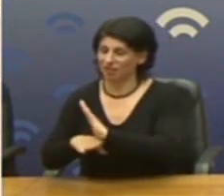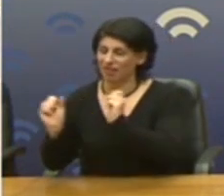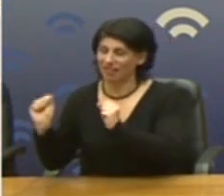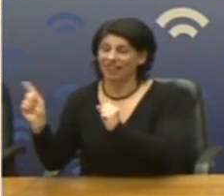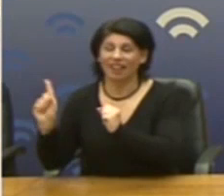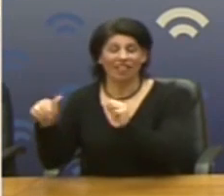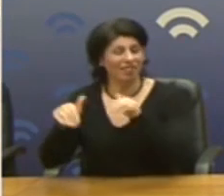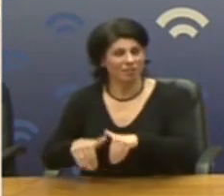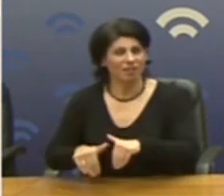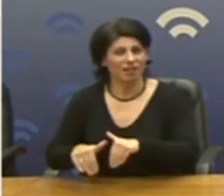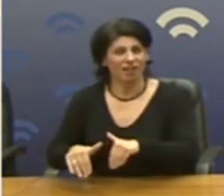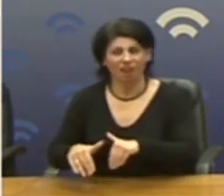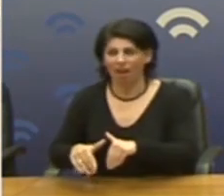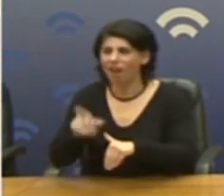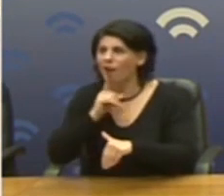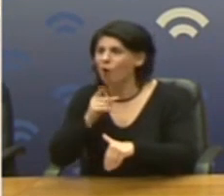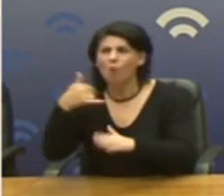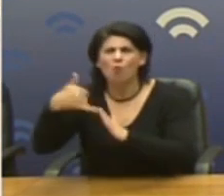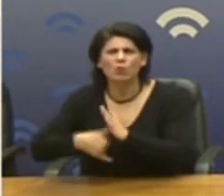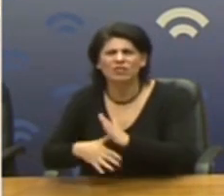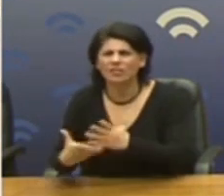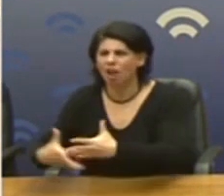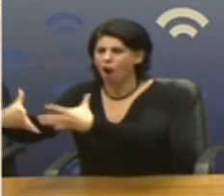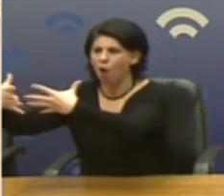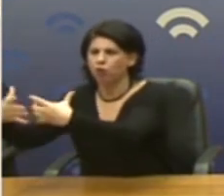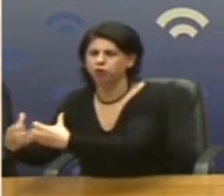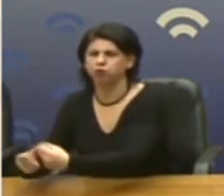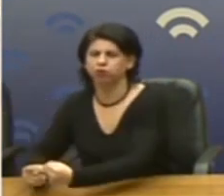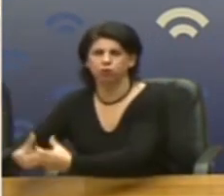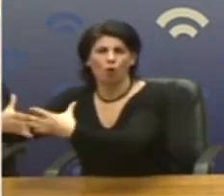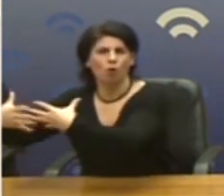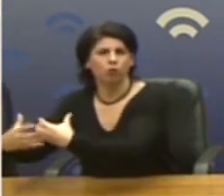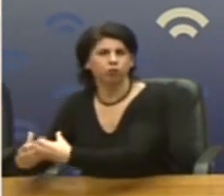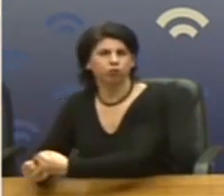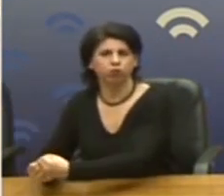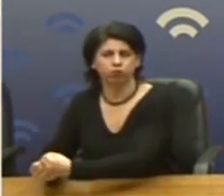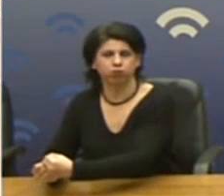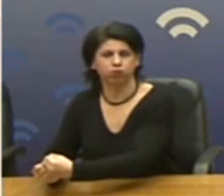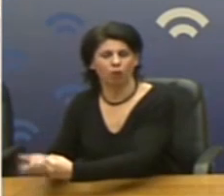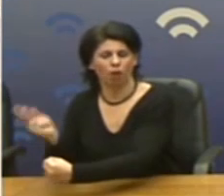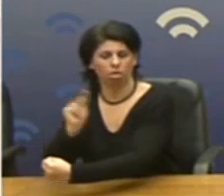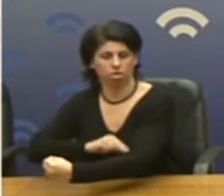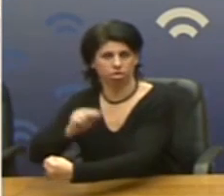αλλά συνεχίζει να το αρμέγει κανονικότατα, αφού όχι μόνο δεν επιτάσσεται,